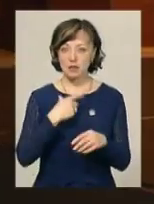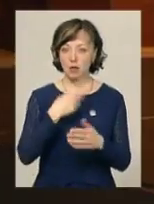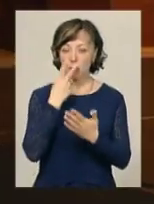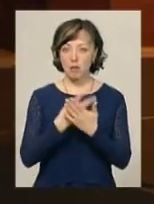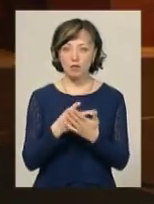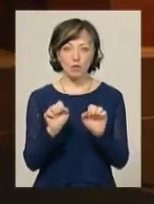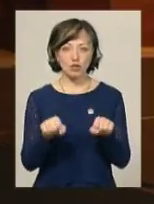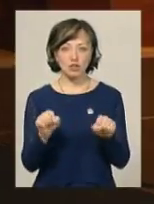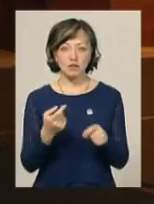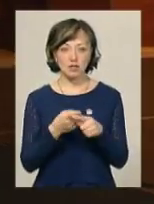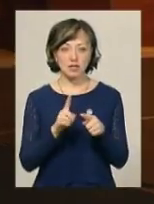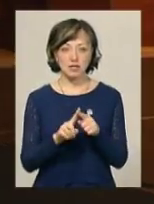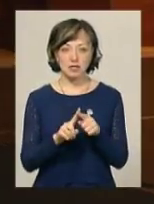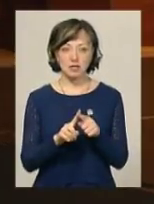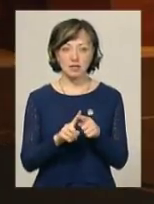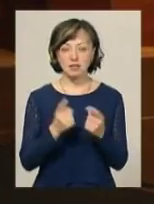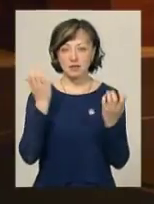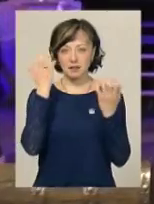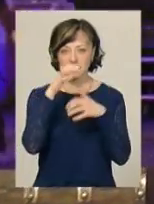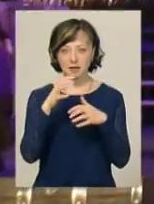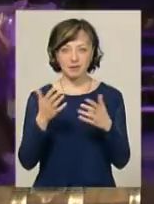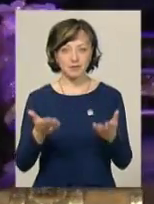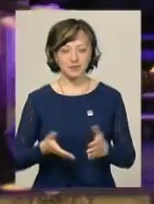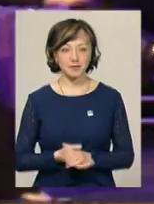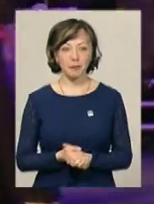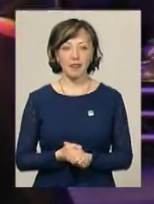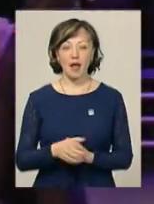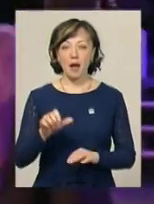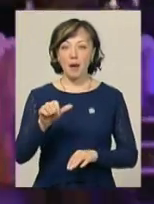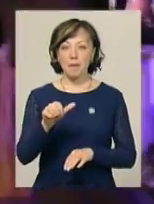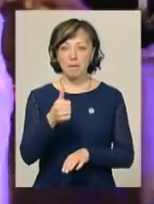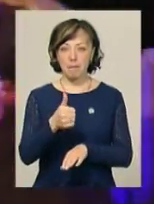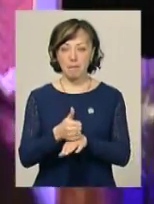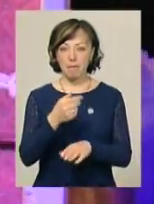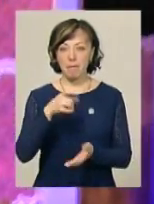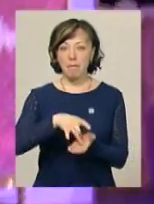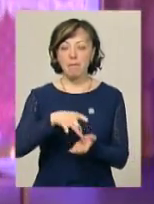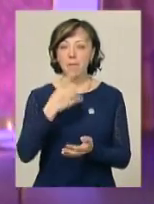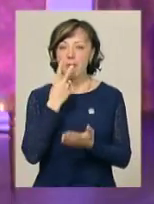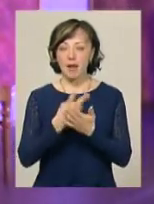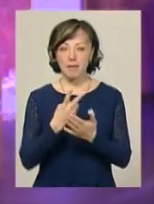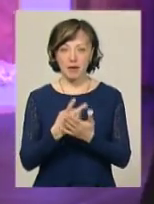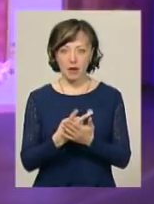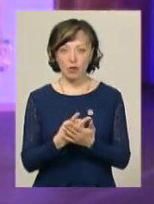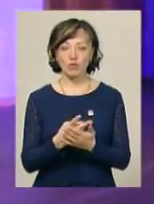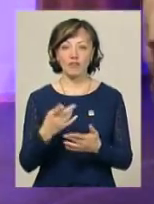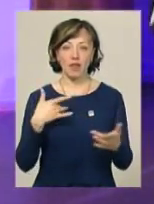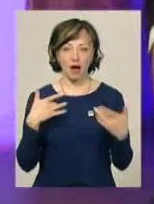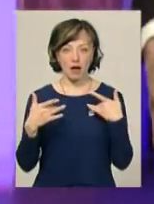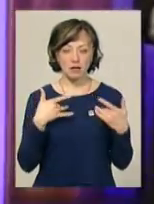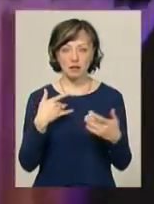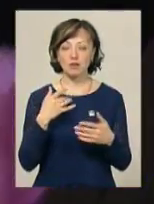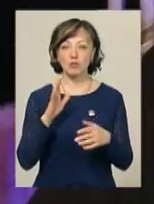побачить, хоча, може, то буде закрито за кринолінами, за перуками. Прем'єру комедії «Скупого» Жана Батіста Мольєра в обласному Муздрамтеатрі імені